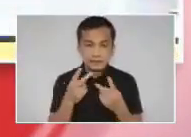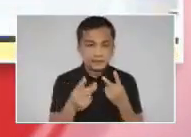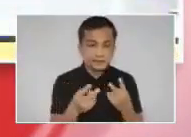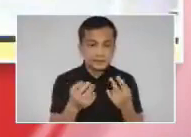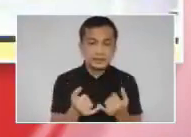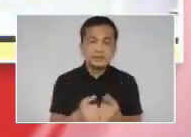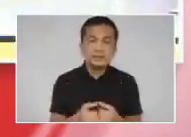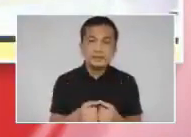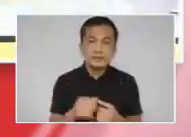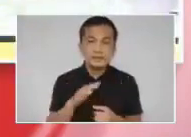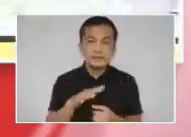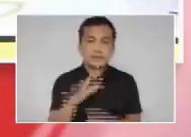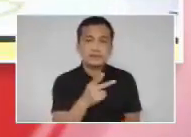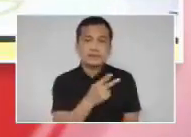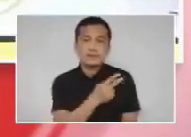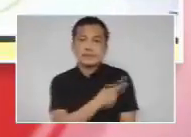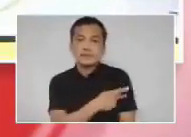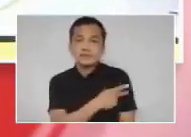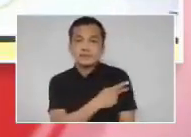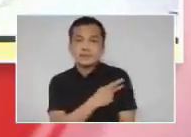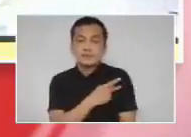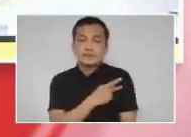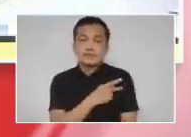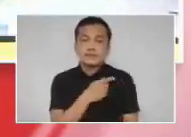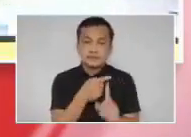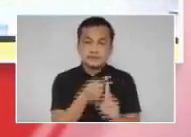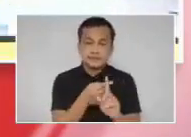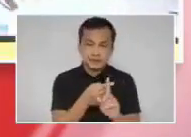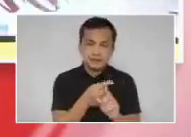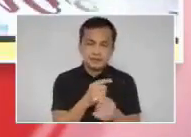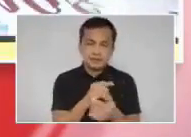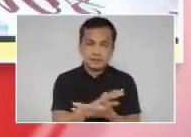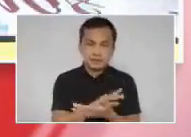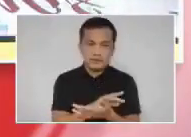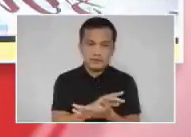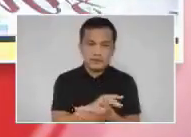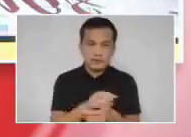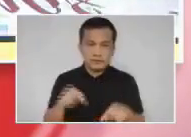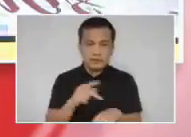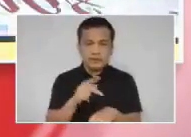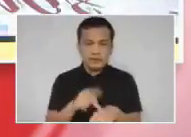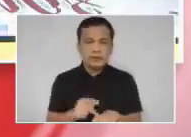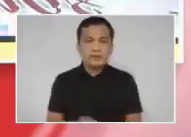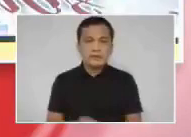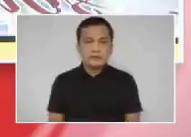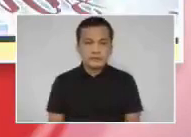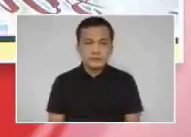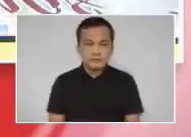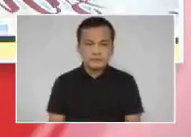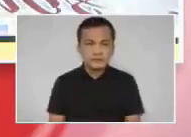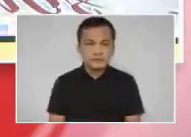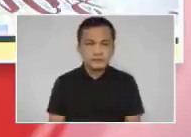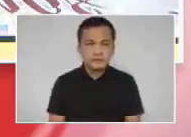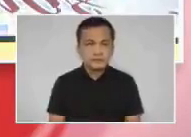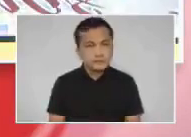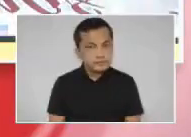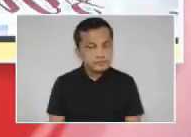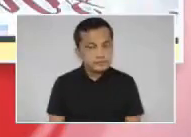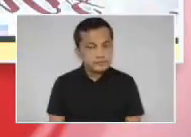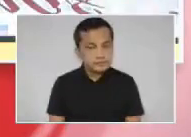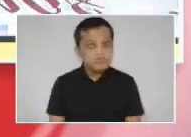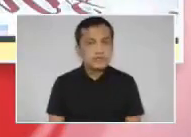sa India bago po magkaroon po nung lockdown, nag-positive po sila. Ibig sabihin po ba nito ay nakapasok na